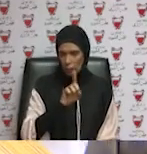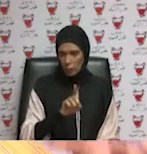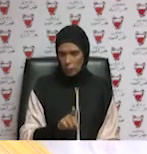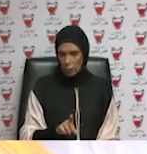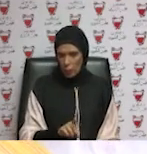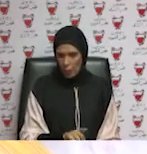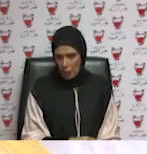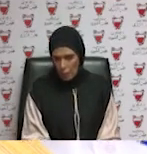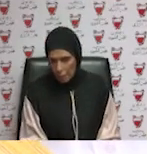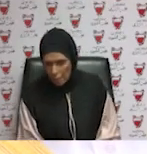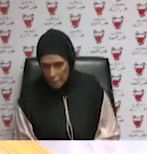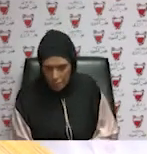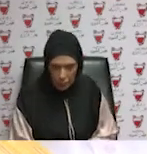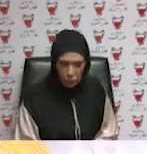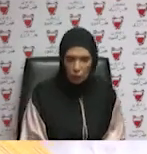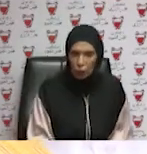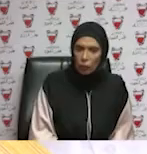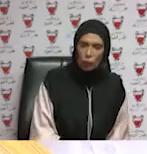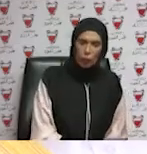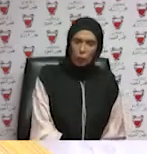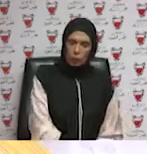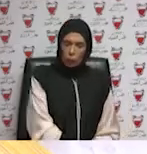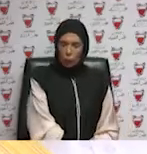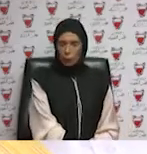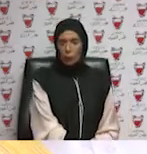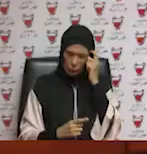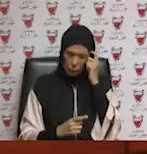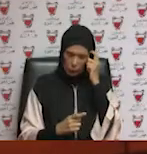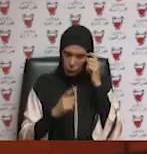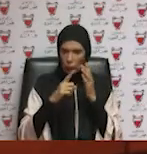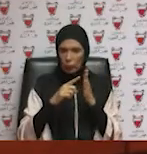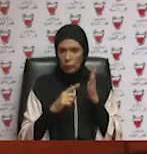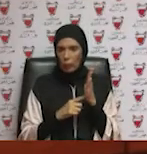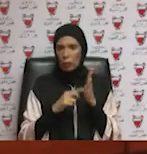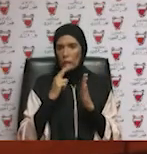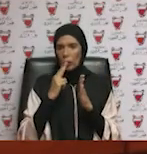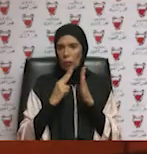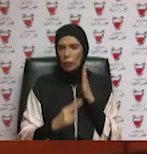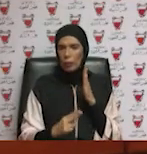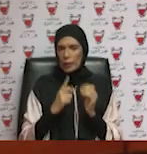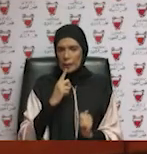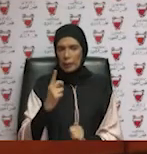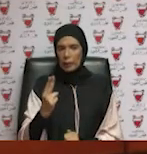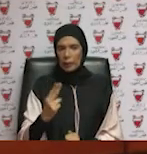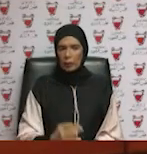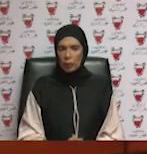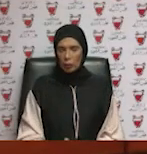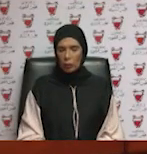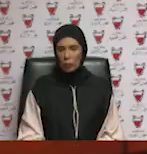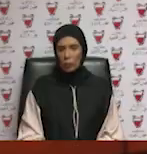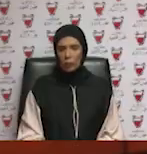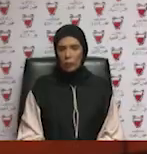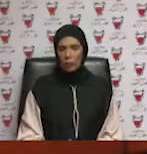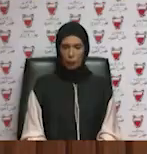أي استفسارات أخرى غير استفسارات الأخ جمال. مع الرئيس نسترجع التقرير. جزاك الله